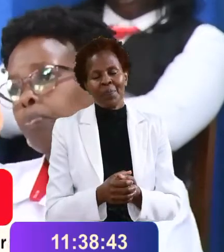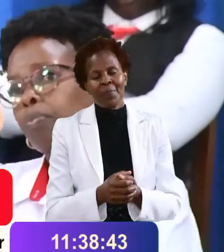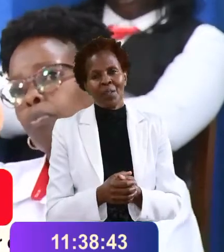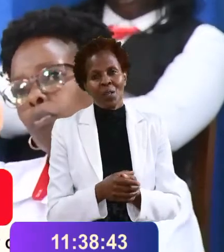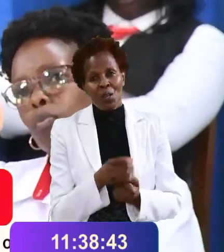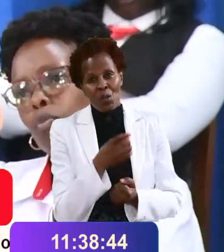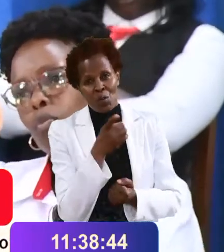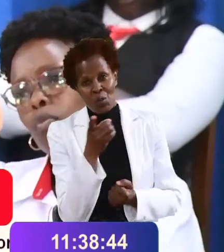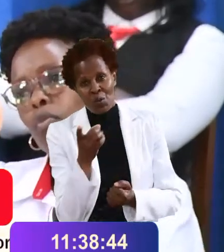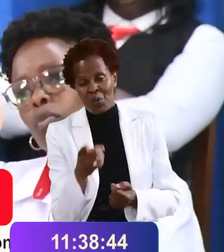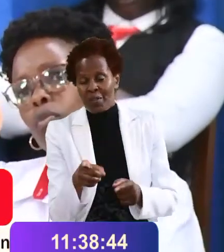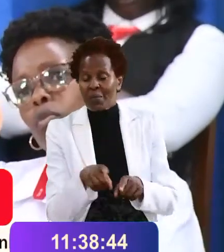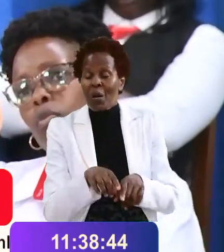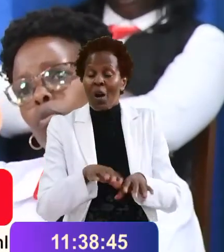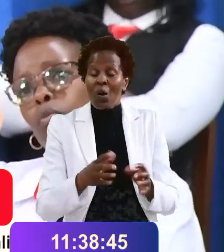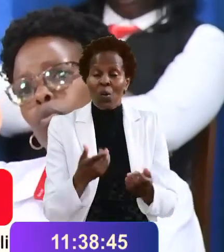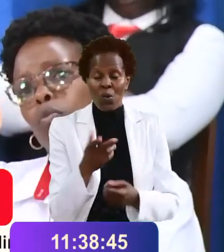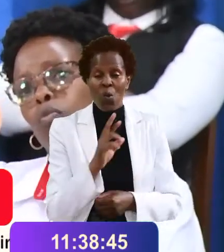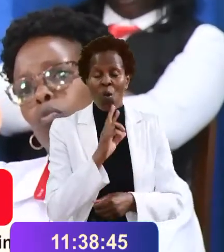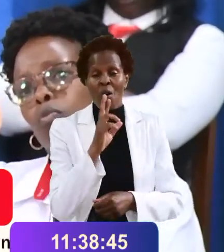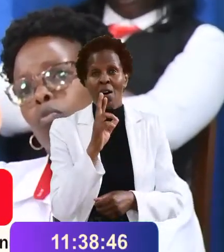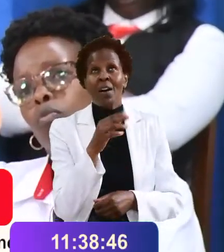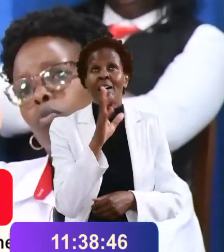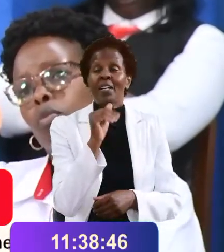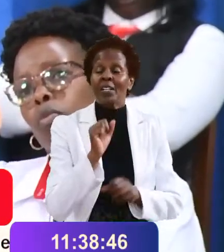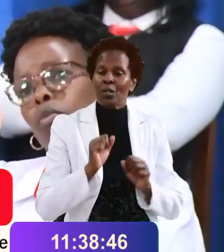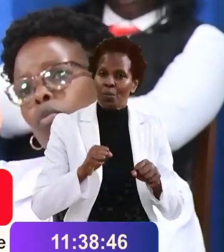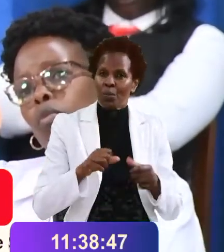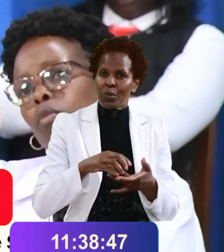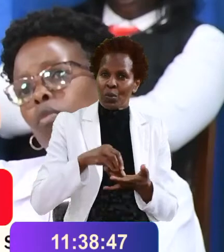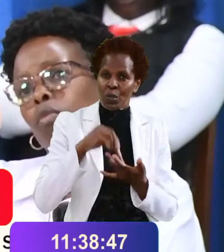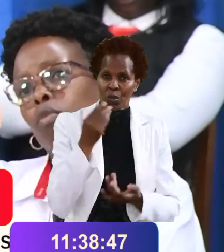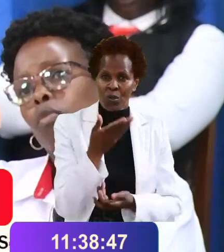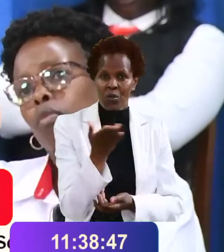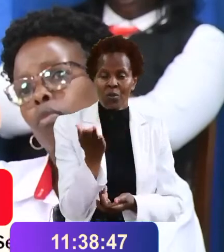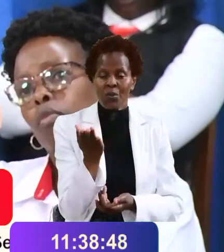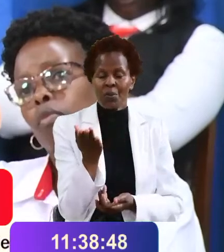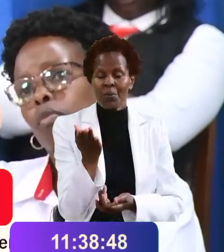Wewe hivyo ulivyo, Mungu anaweza kukuchagua. So